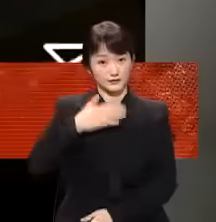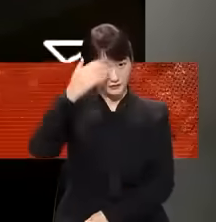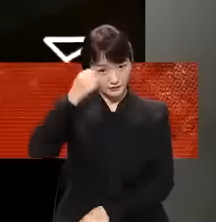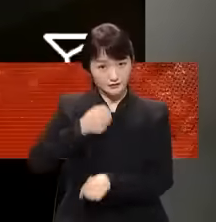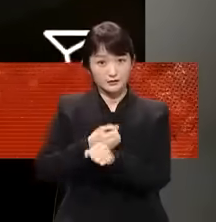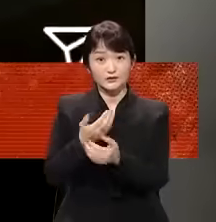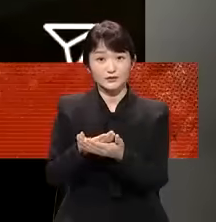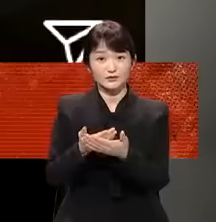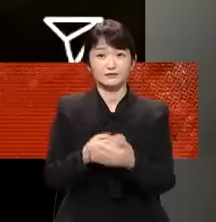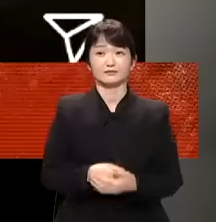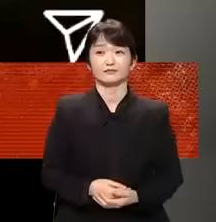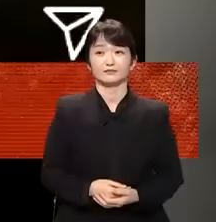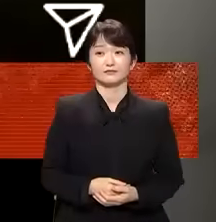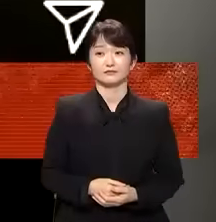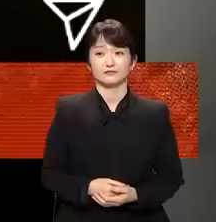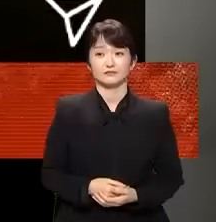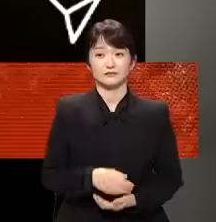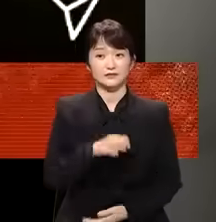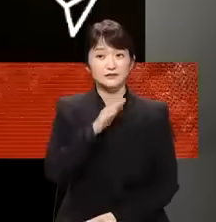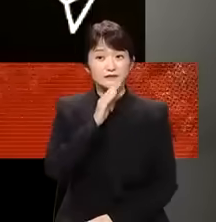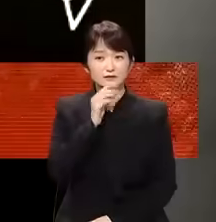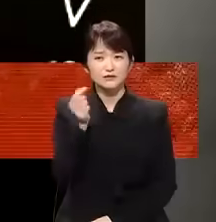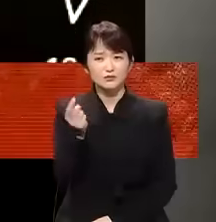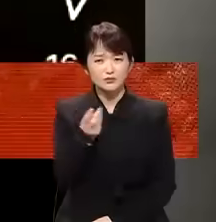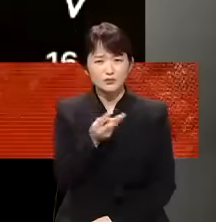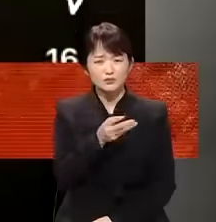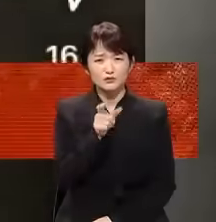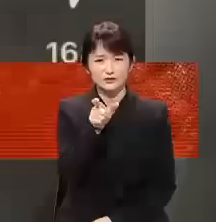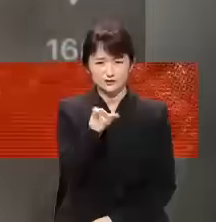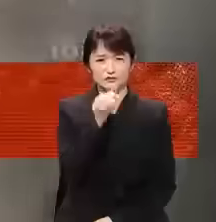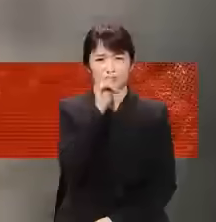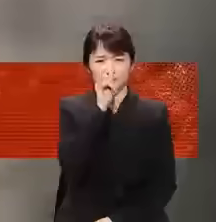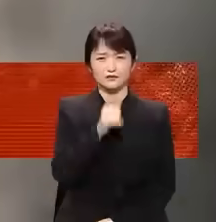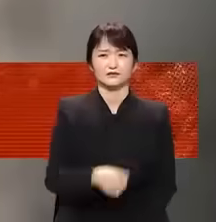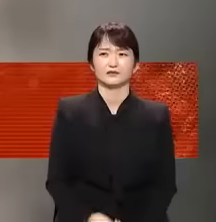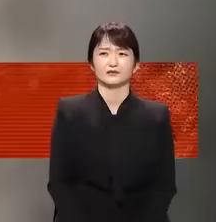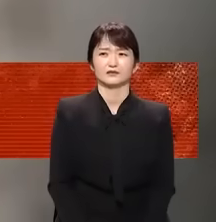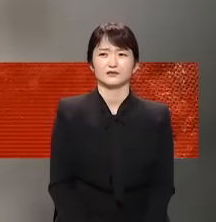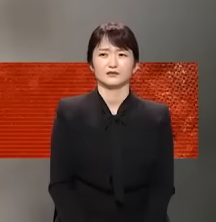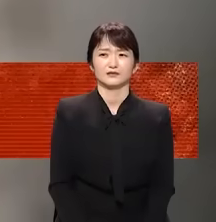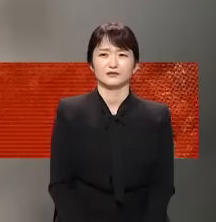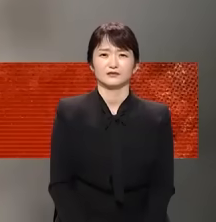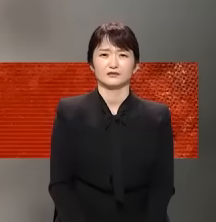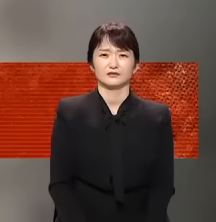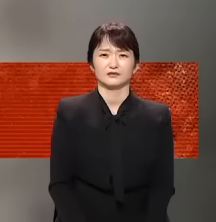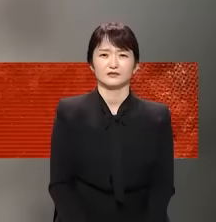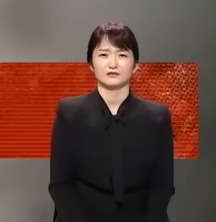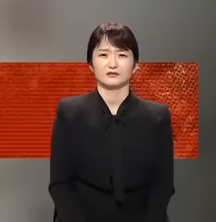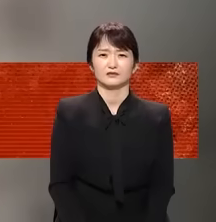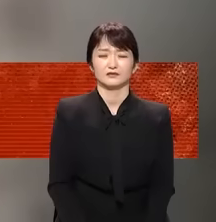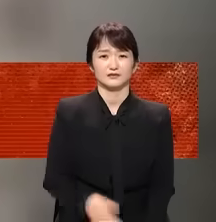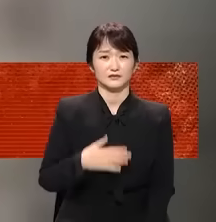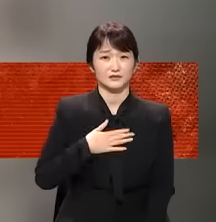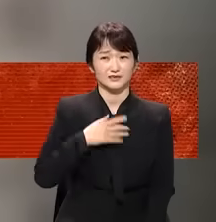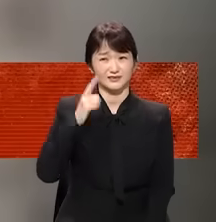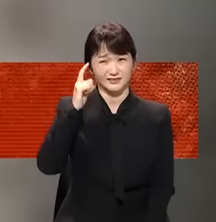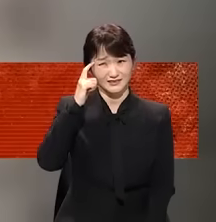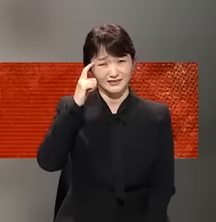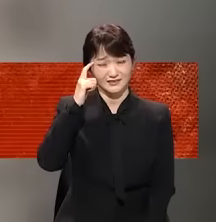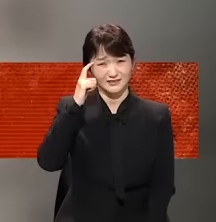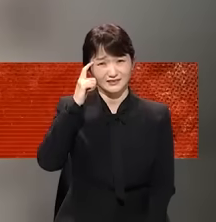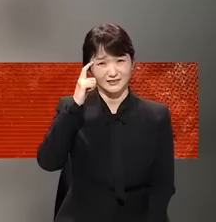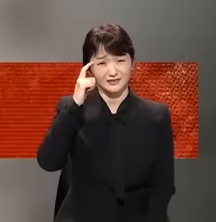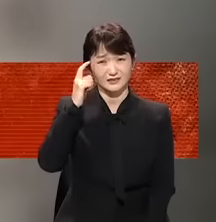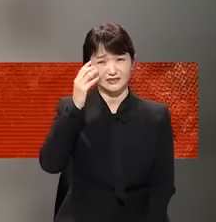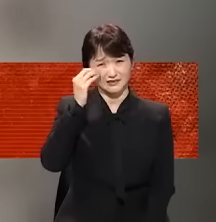함께 실제 품까지 적혀 있는데요 아 이거 절 뭐 이상하게 생각하지 말아주십시오 제가 좀